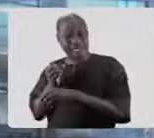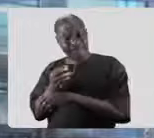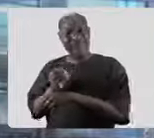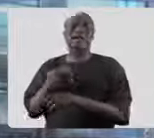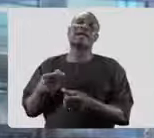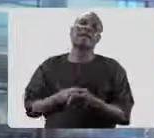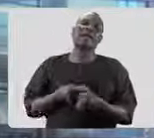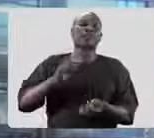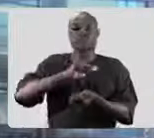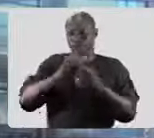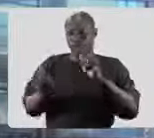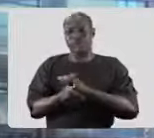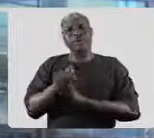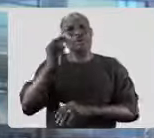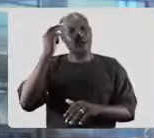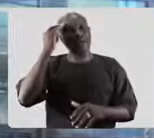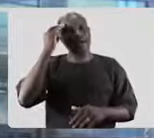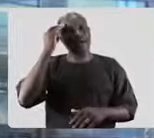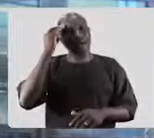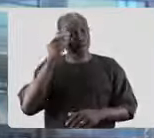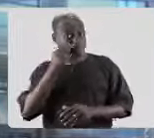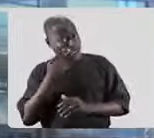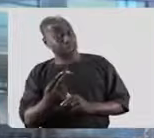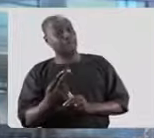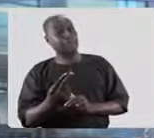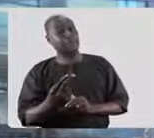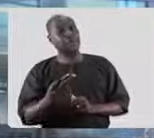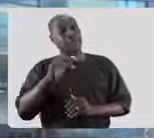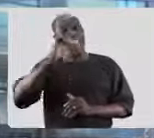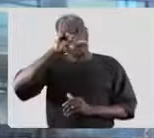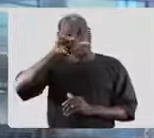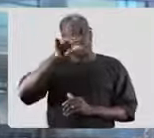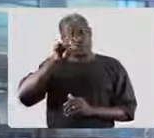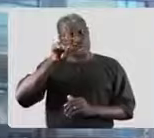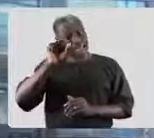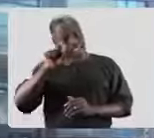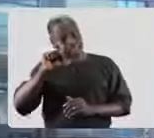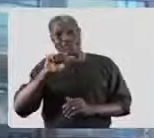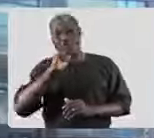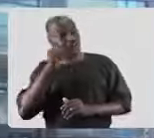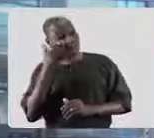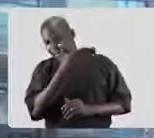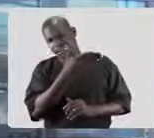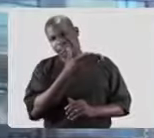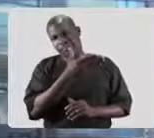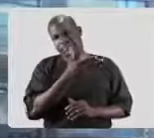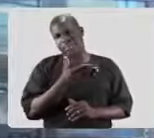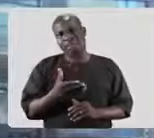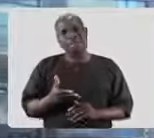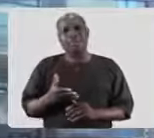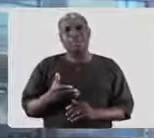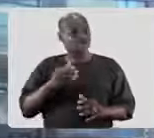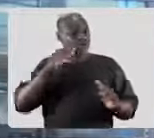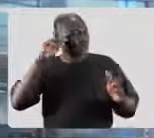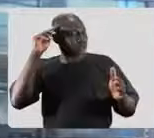se mo ma ye nyina ye sakra ya dwen so ahunu Judas Iscariot e de no enye ono o ene de